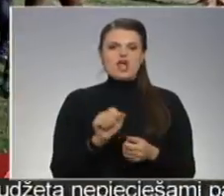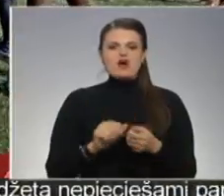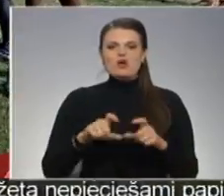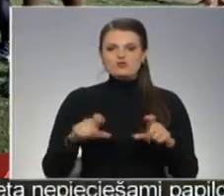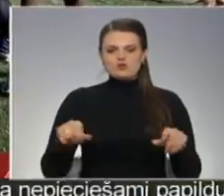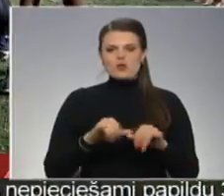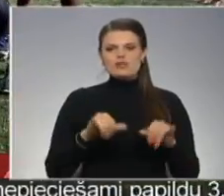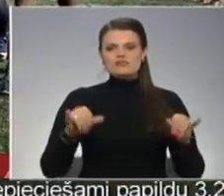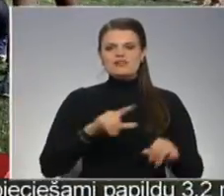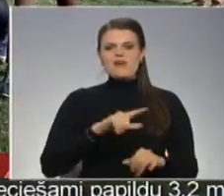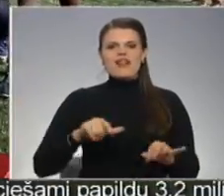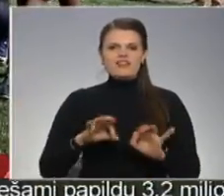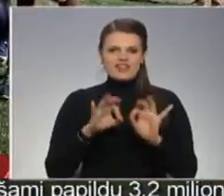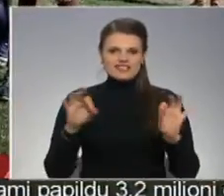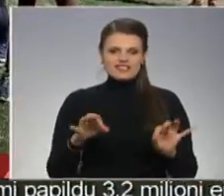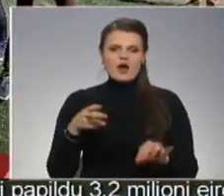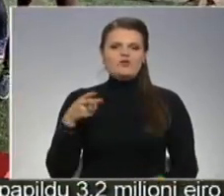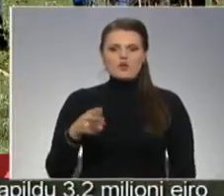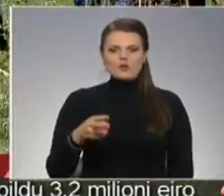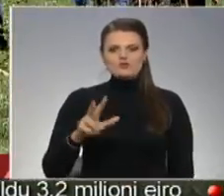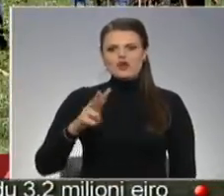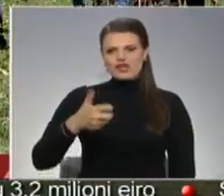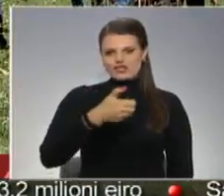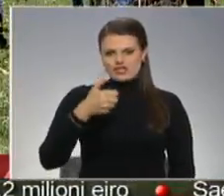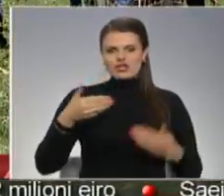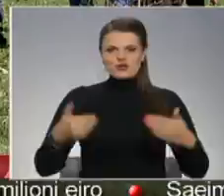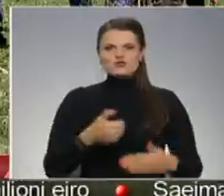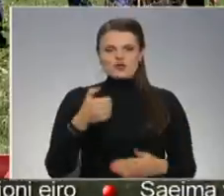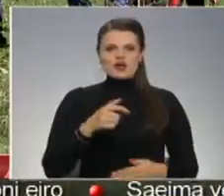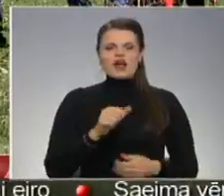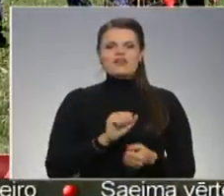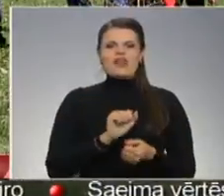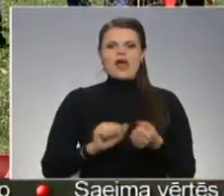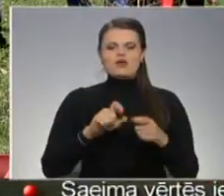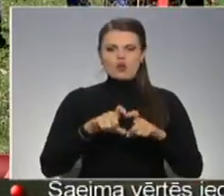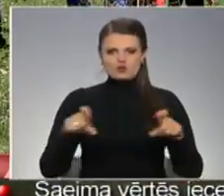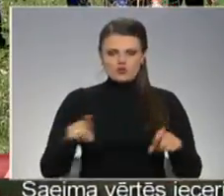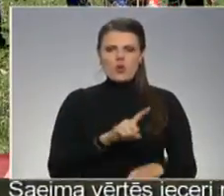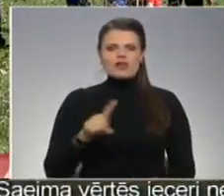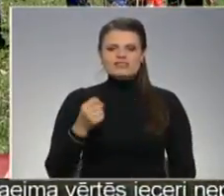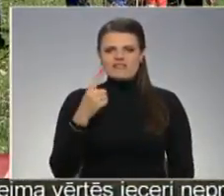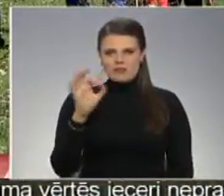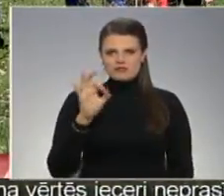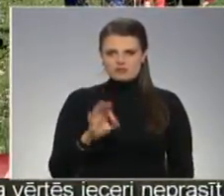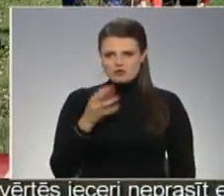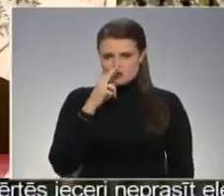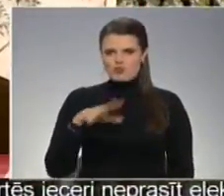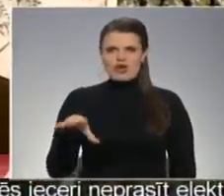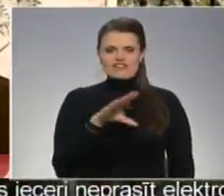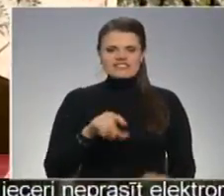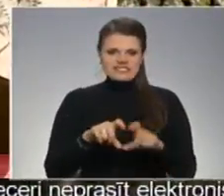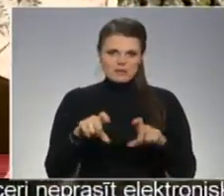kustība Latvijā aizsākās 2003. Gadā, un šogad ekoskolas vārdu nes 11%